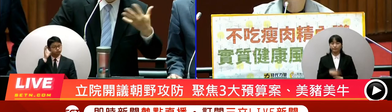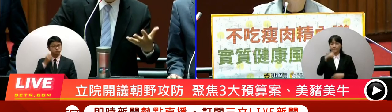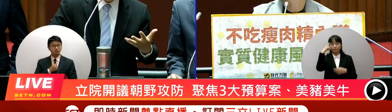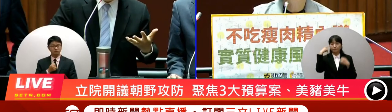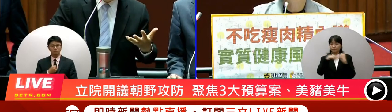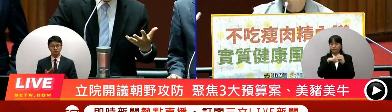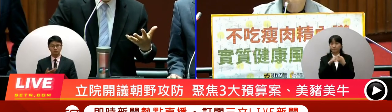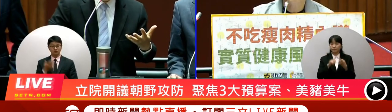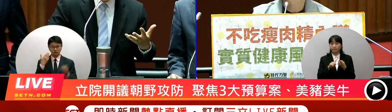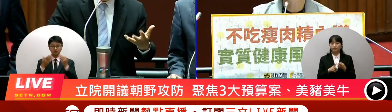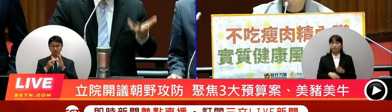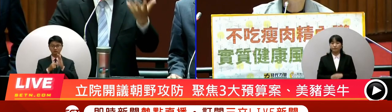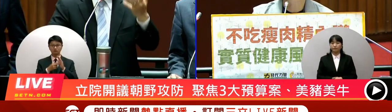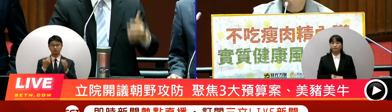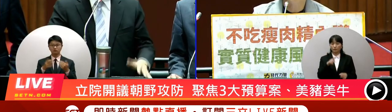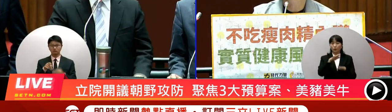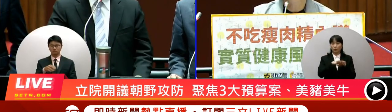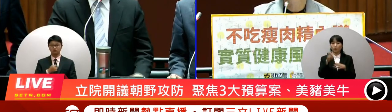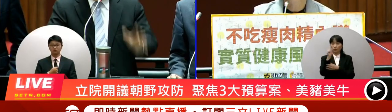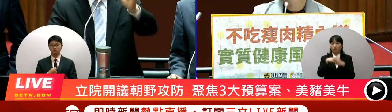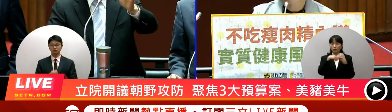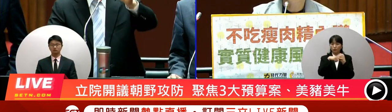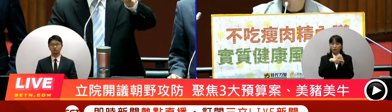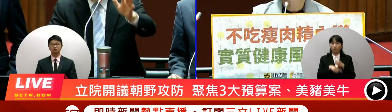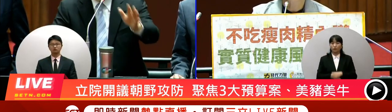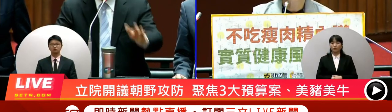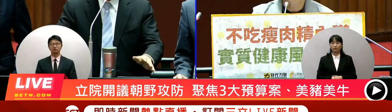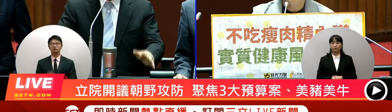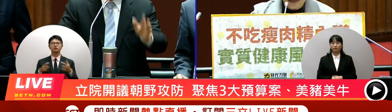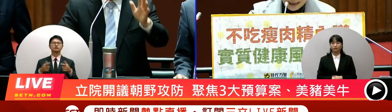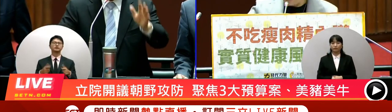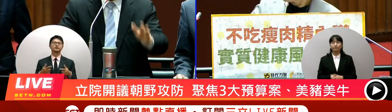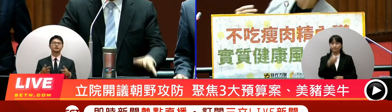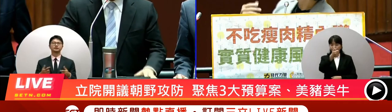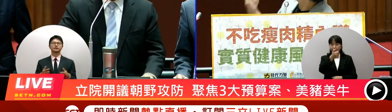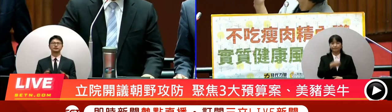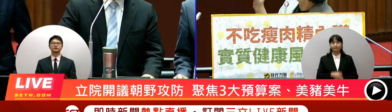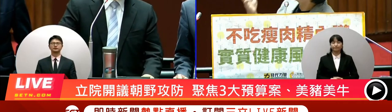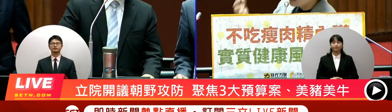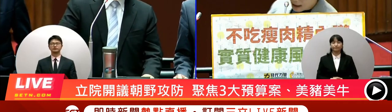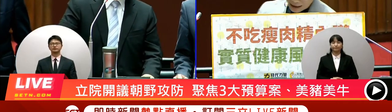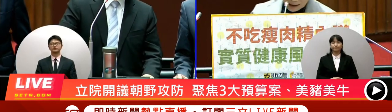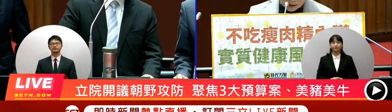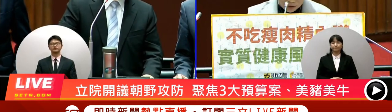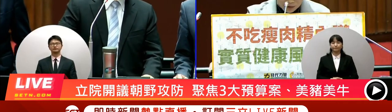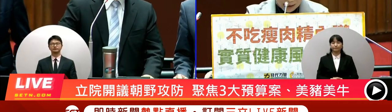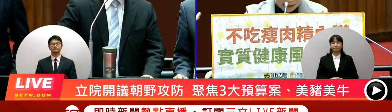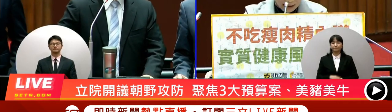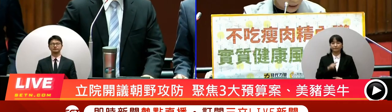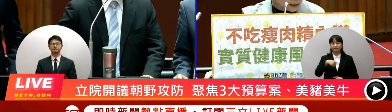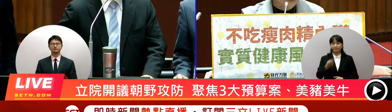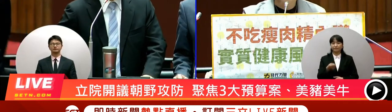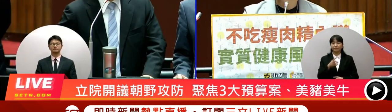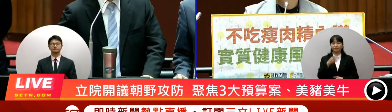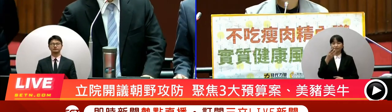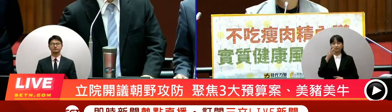对吧， 有清楚啦齁。 列言意嘛齁。 好啦， 好，谢谢。那接着我们看那个有关那